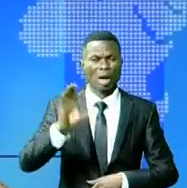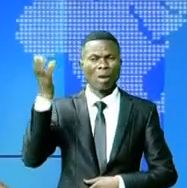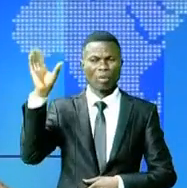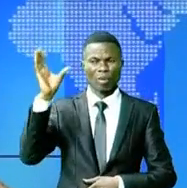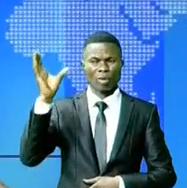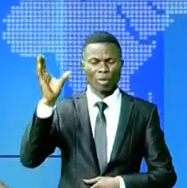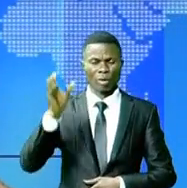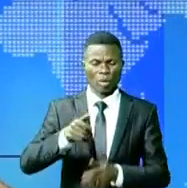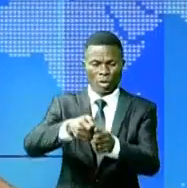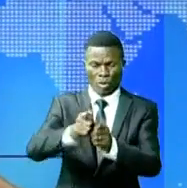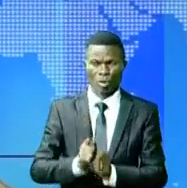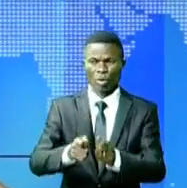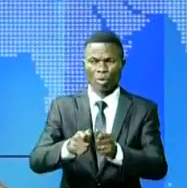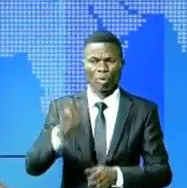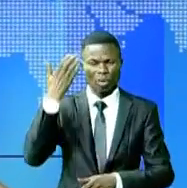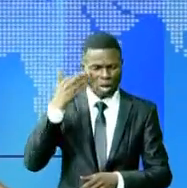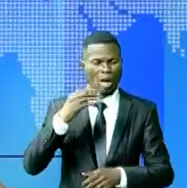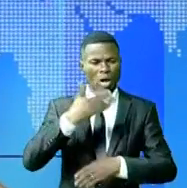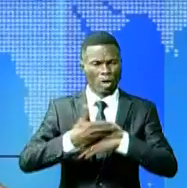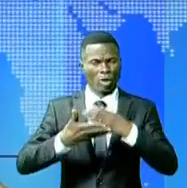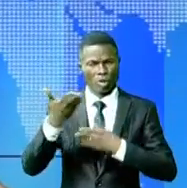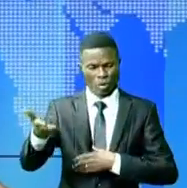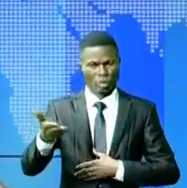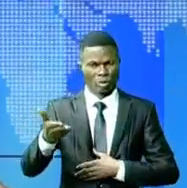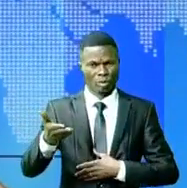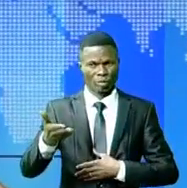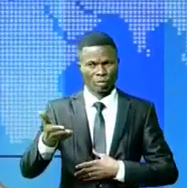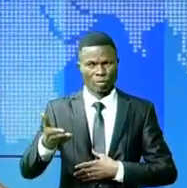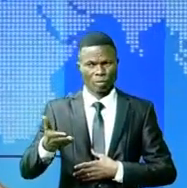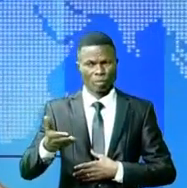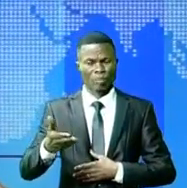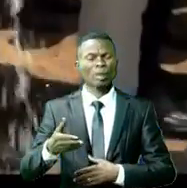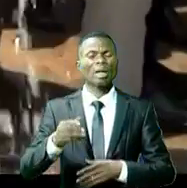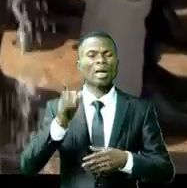un forage d'eau vient d'être inauguré. C'est un don d'un bienfaiteur.